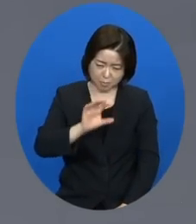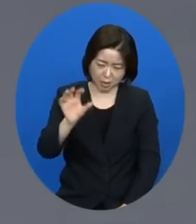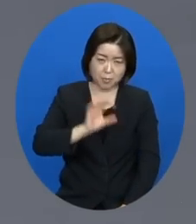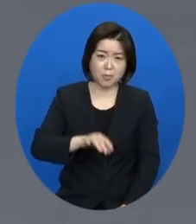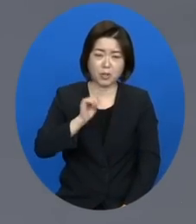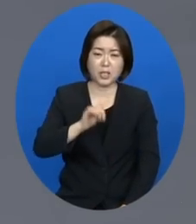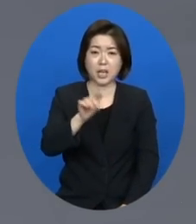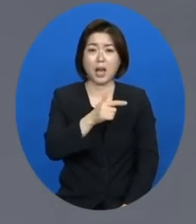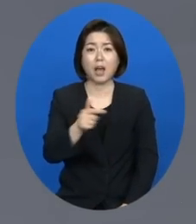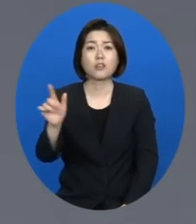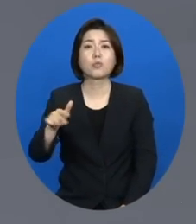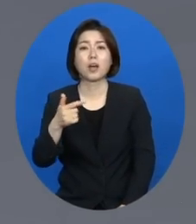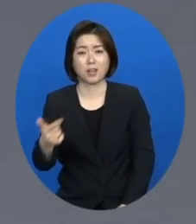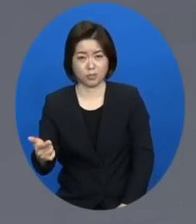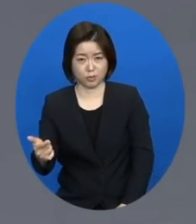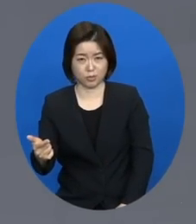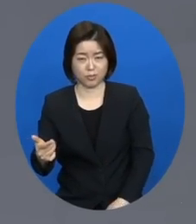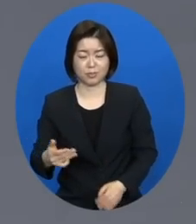이 하루하루를